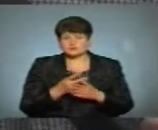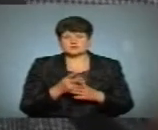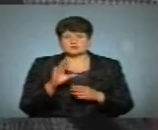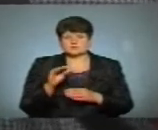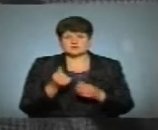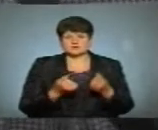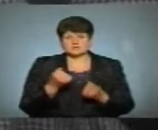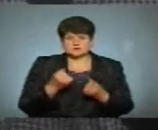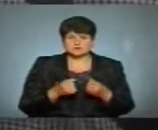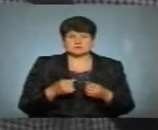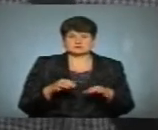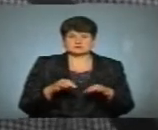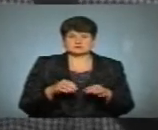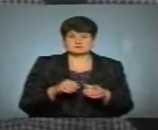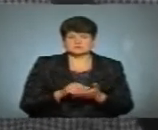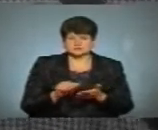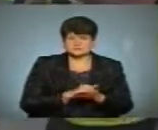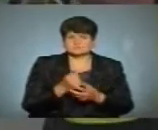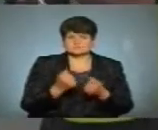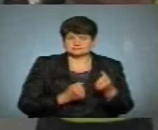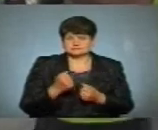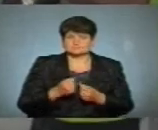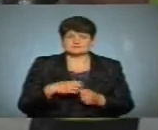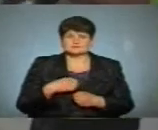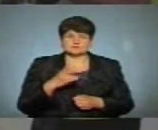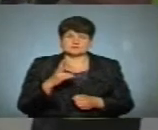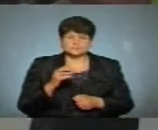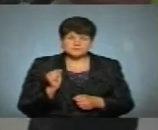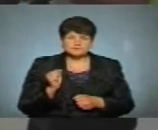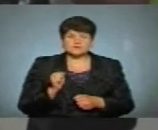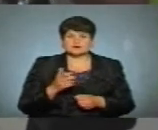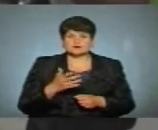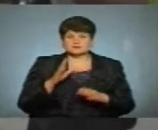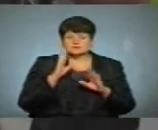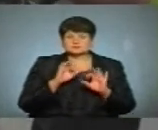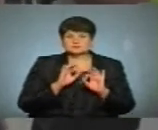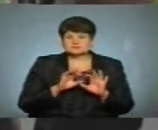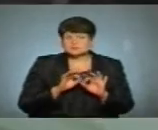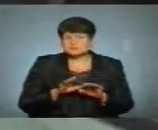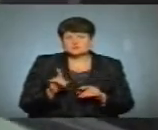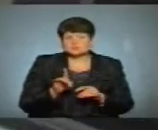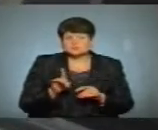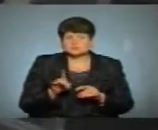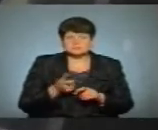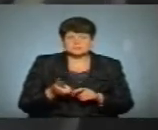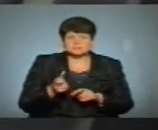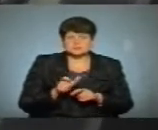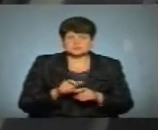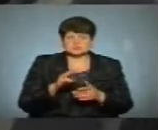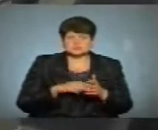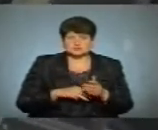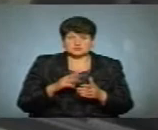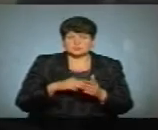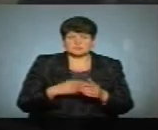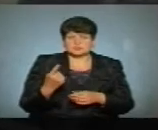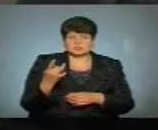стосовно реєстрації транспортного засобу та страховий полис. Водій автомобіля Ігор Цінявський розповів, за перевищення швидкості його штрафують